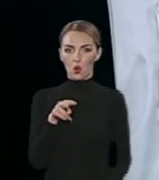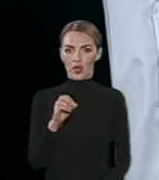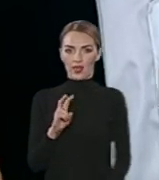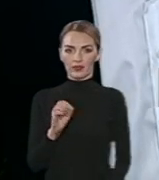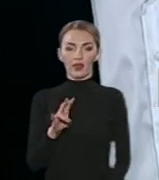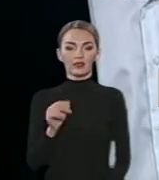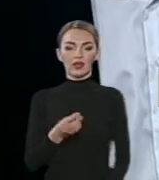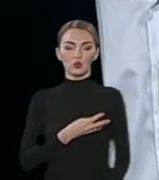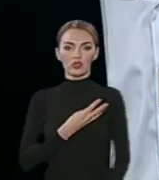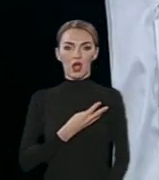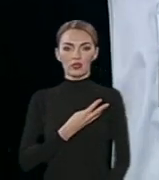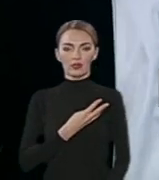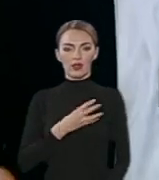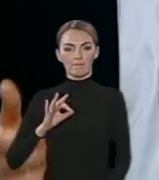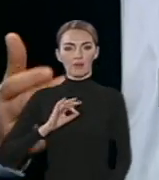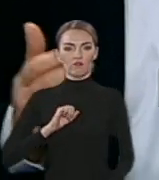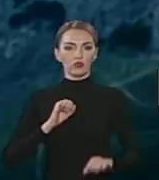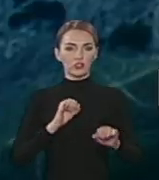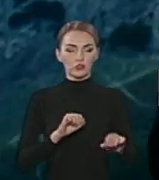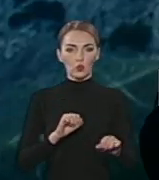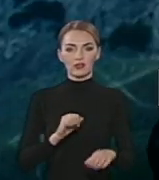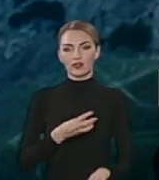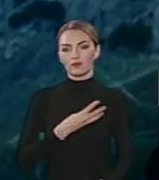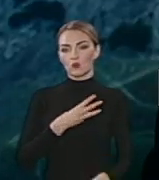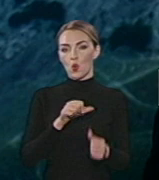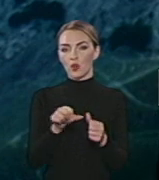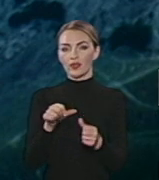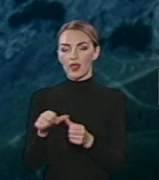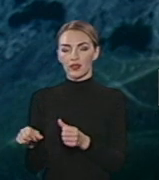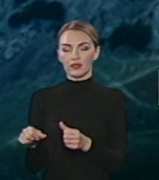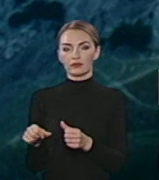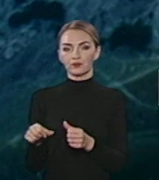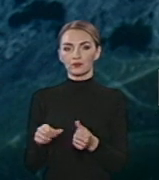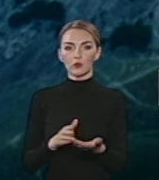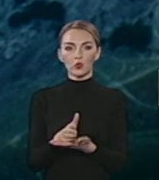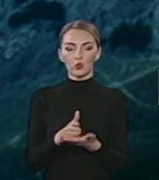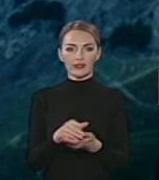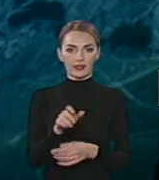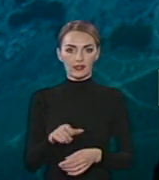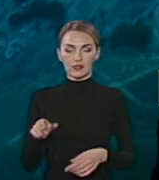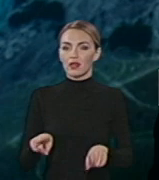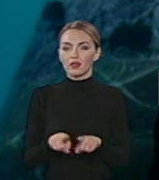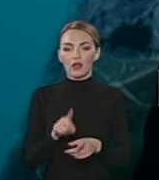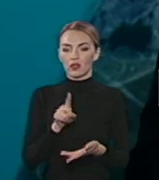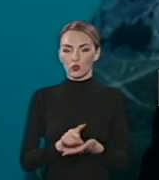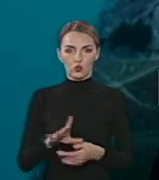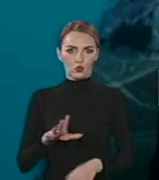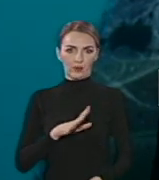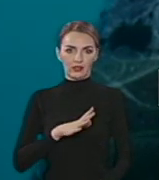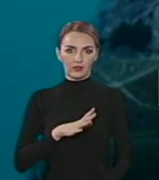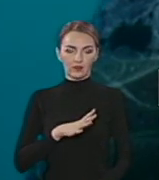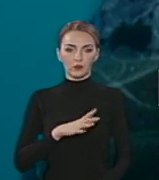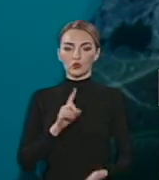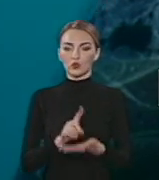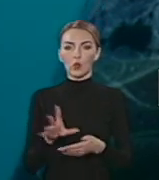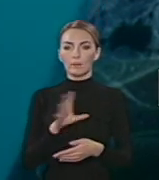энтузиазме правозащитников, на энтузиазме отдельных должностных лиц. Так не должно быть. Должно быть